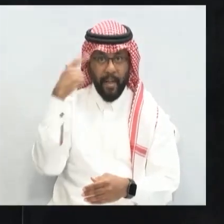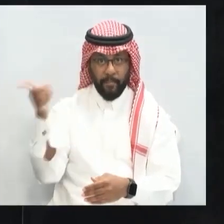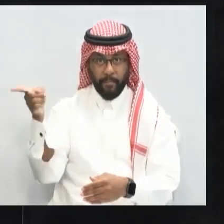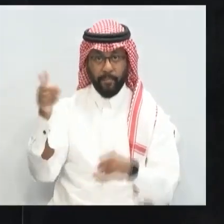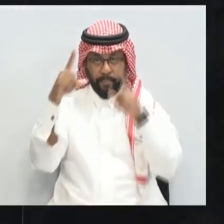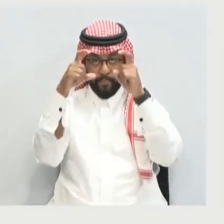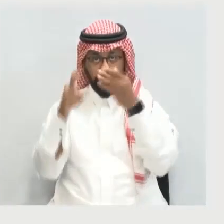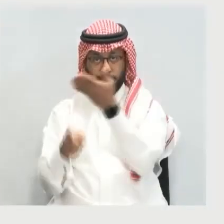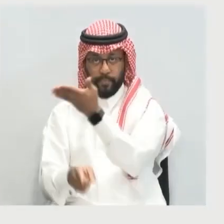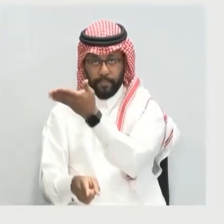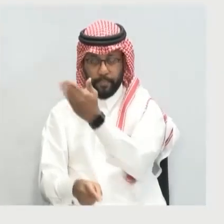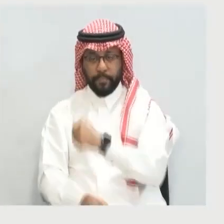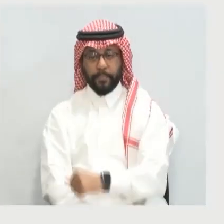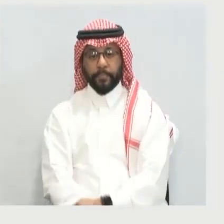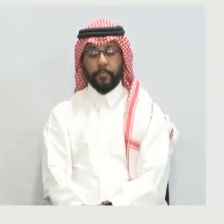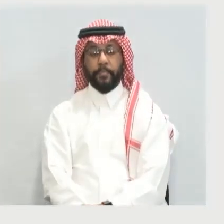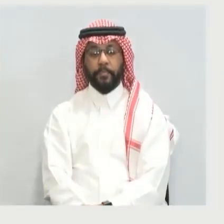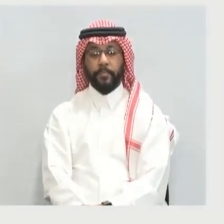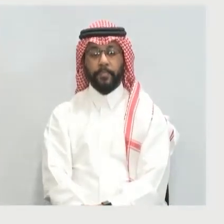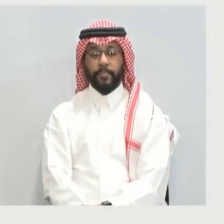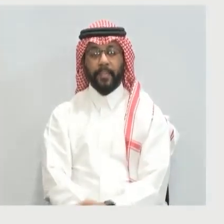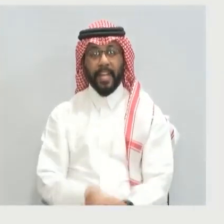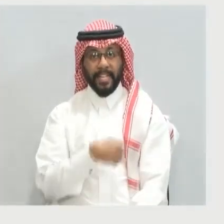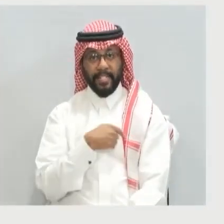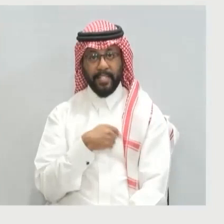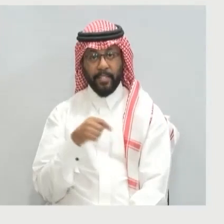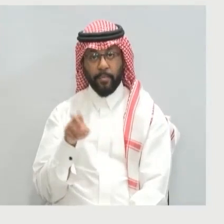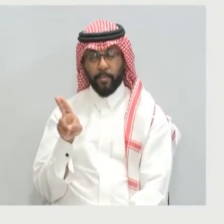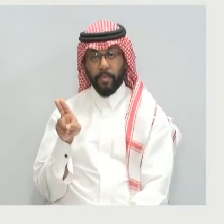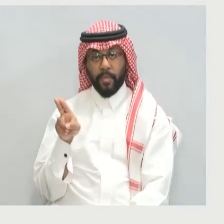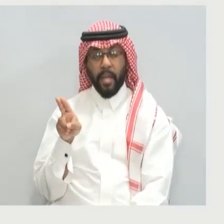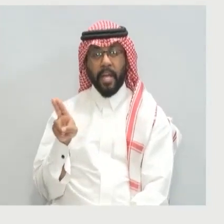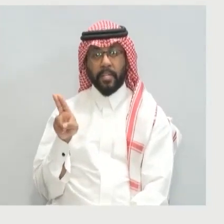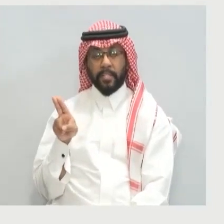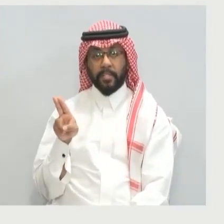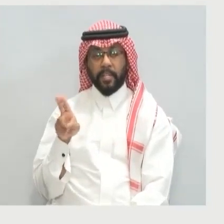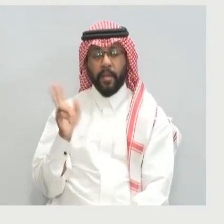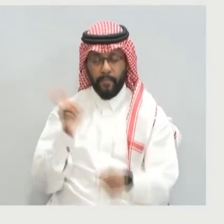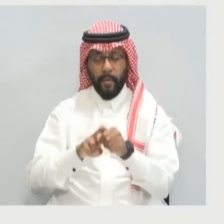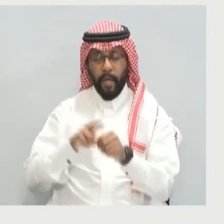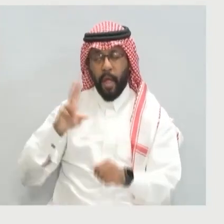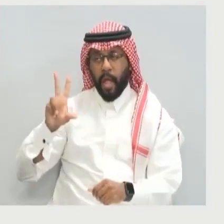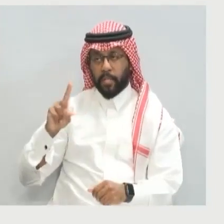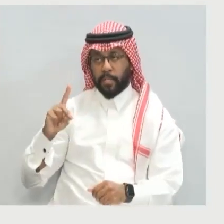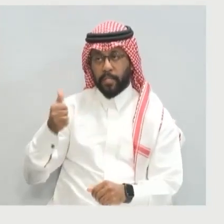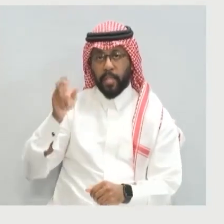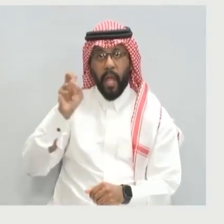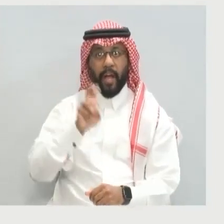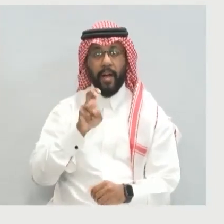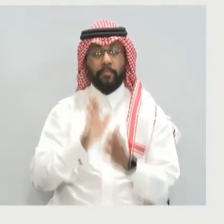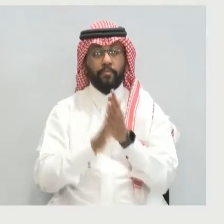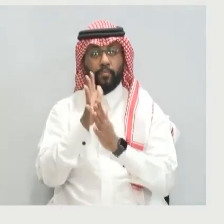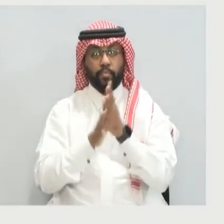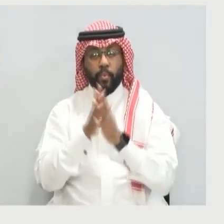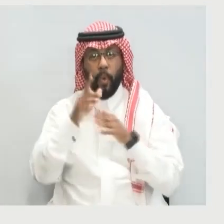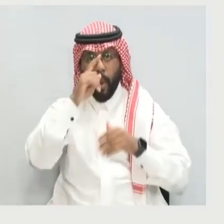في انزاله الى الاسفل وهذا هو بالضبط ما يحصل معي عندما تكون هناك طاقه للتنشيط فالطابع